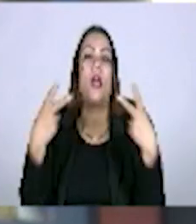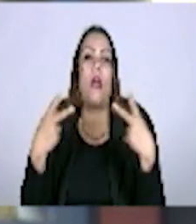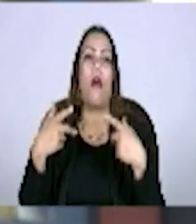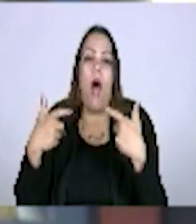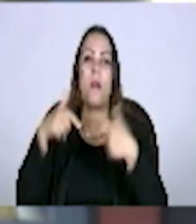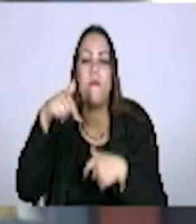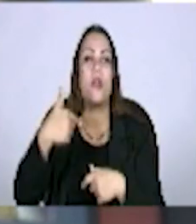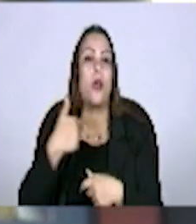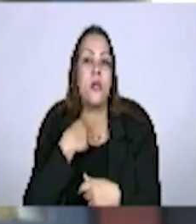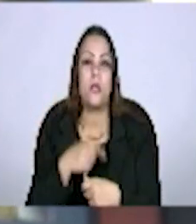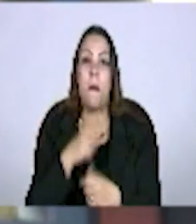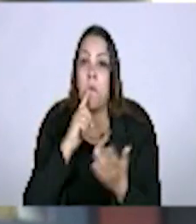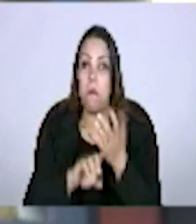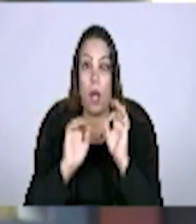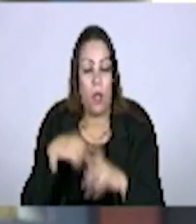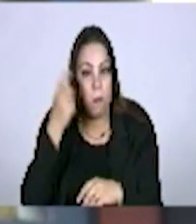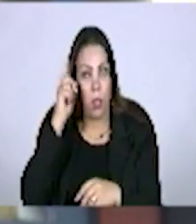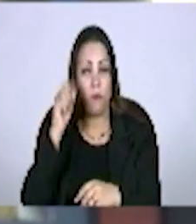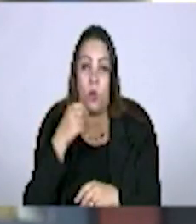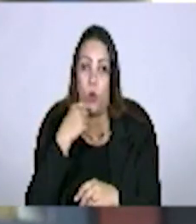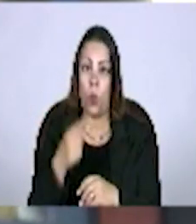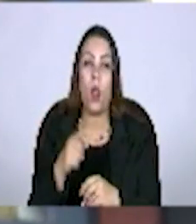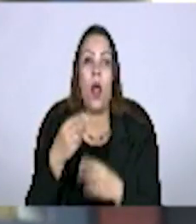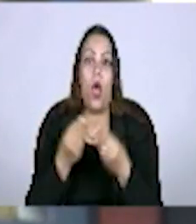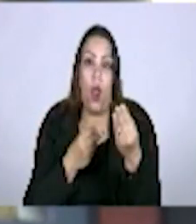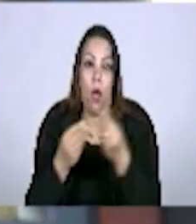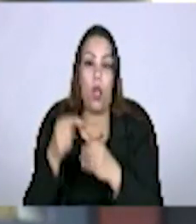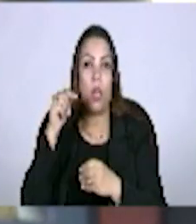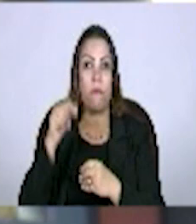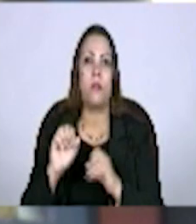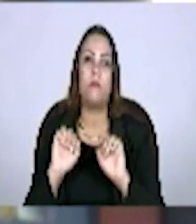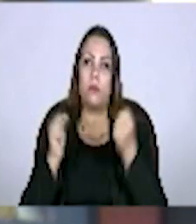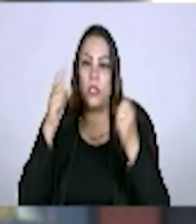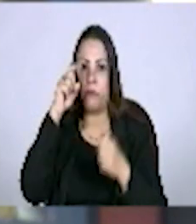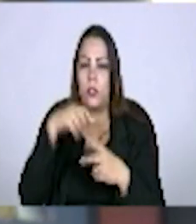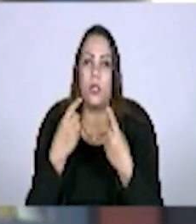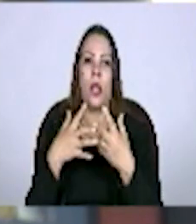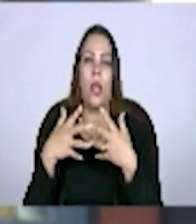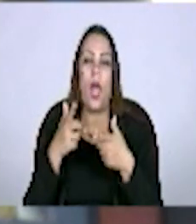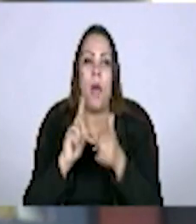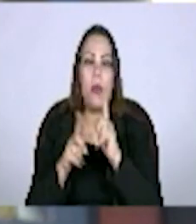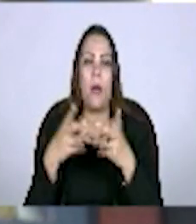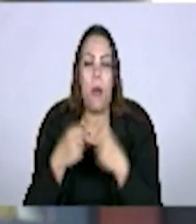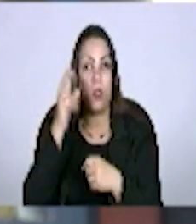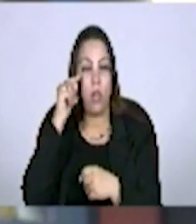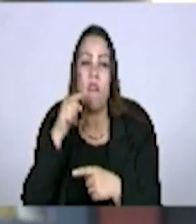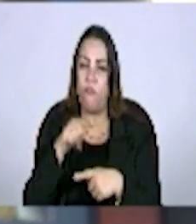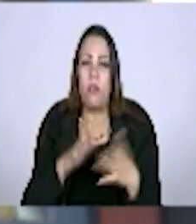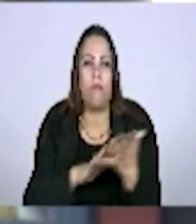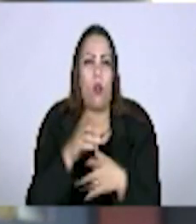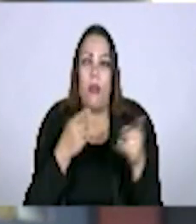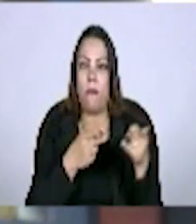غزه صحيح ما نقدرش نقول ان العلاقات في توتر في العلاقات الامريكيه الاسرائيليه وفي علاقات